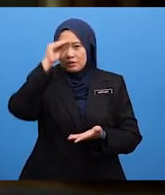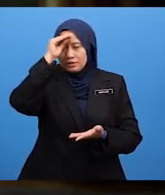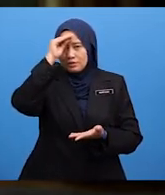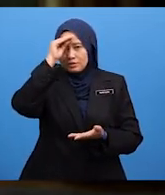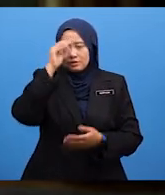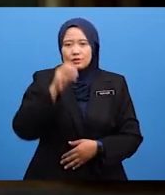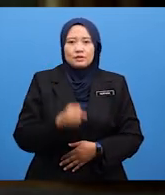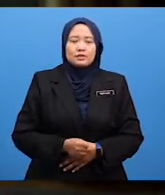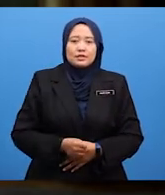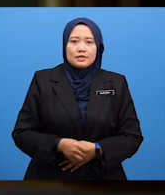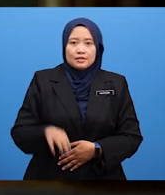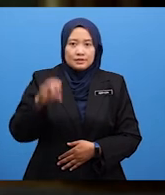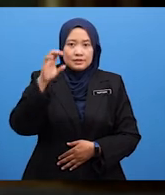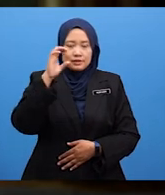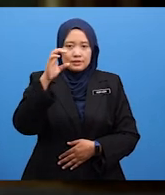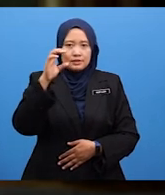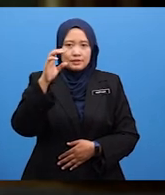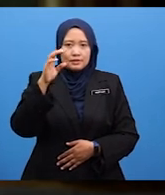adalah skill C major.